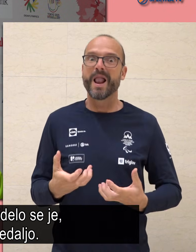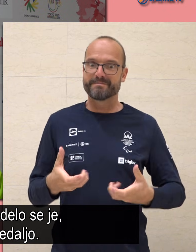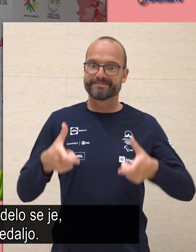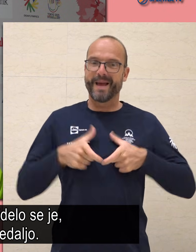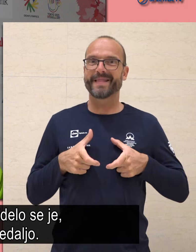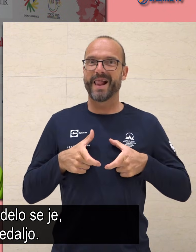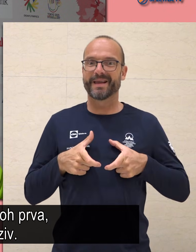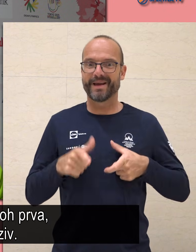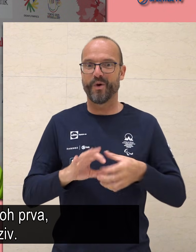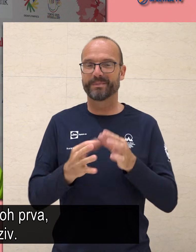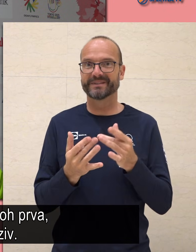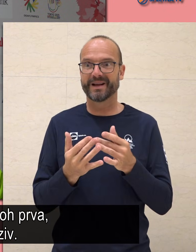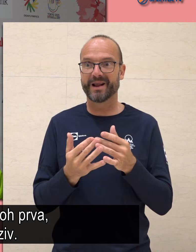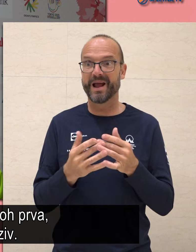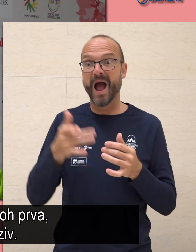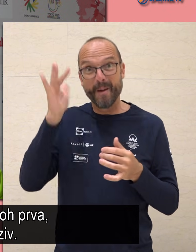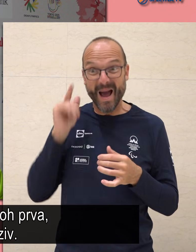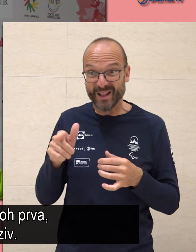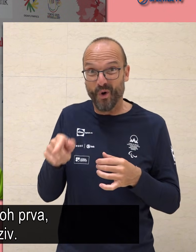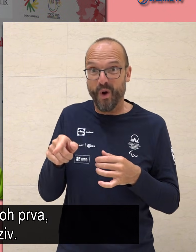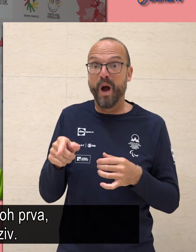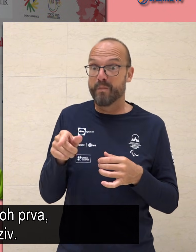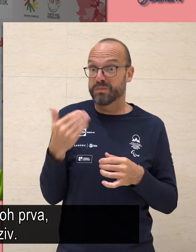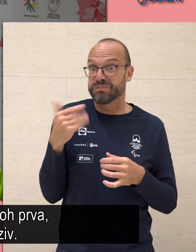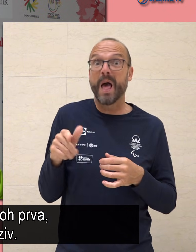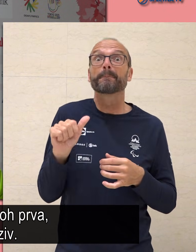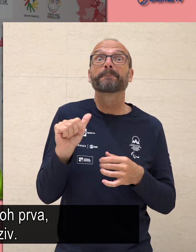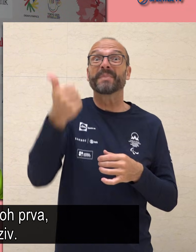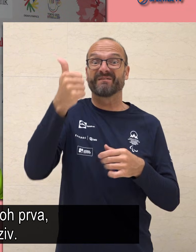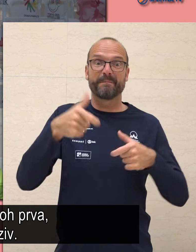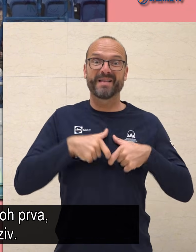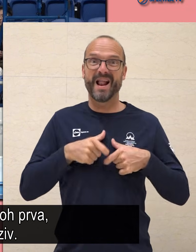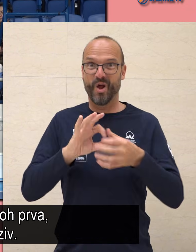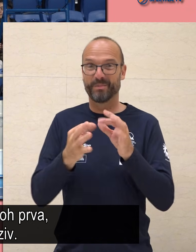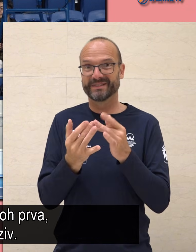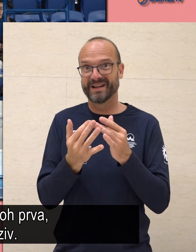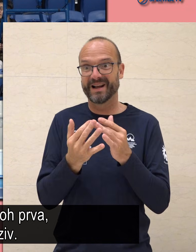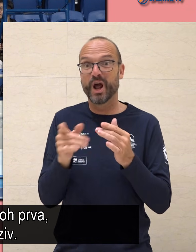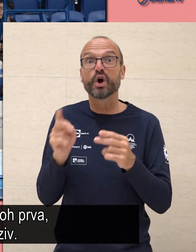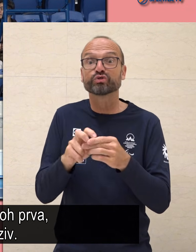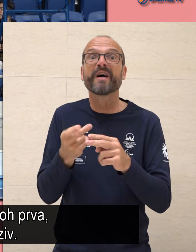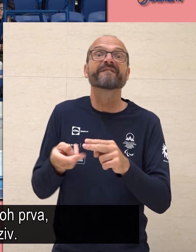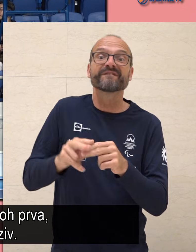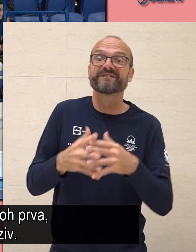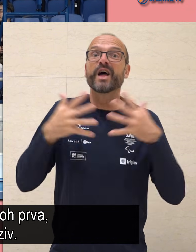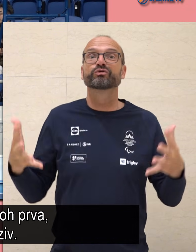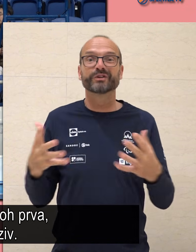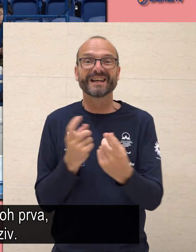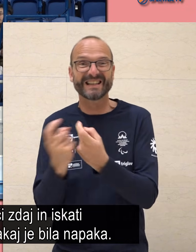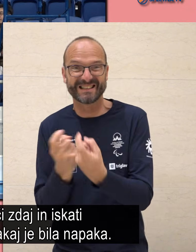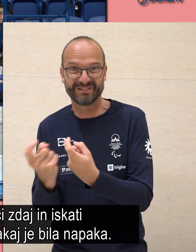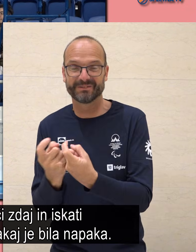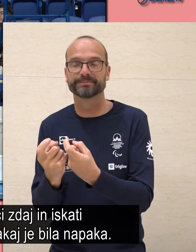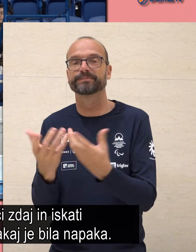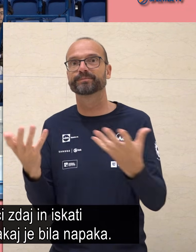to medaljo, ne. Za Marino, ki bi bila sploh prva, je bil to še večji izziv, ne,